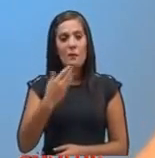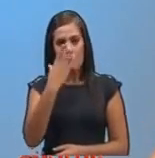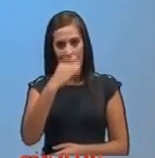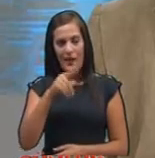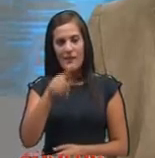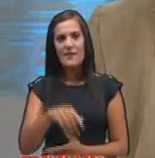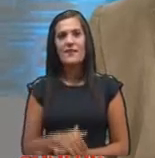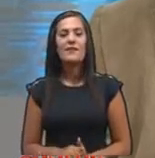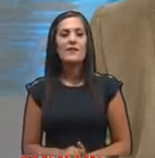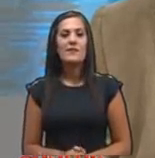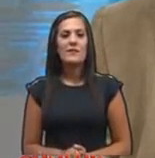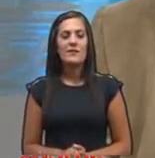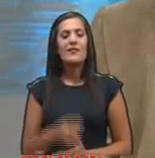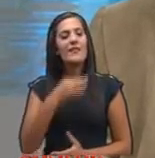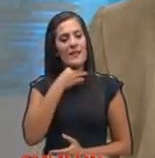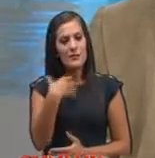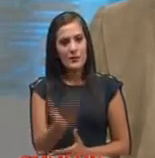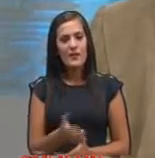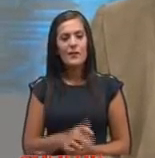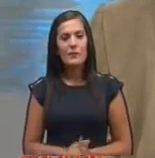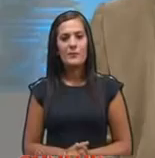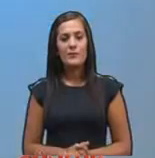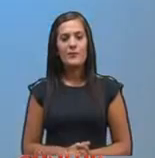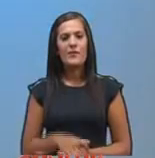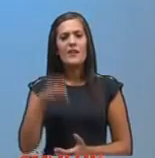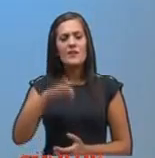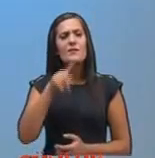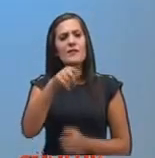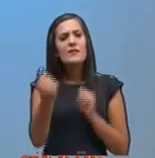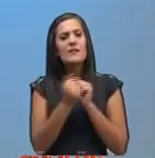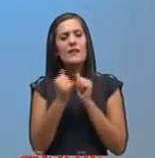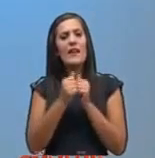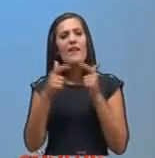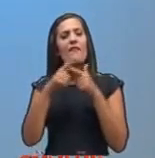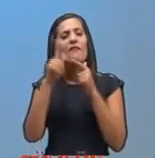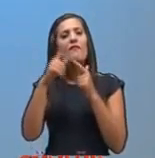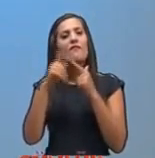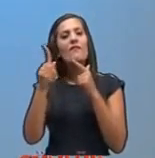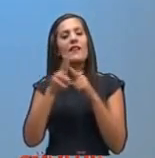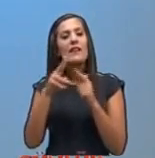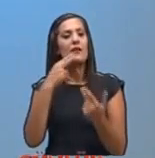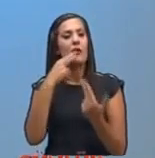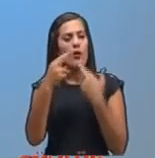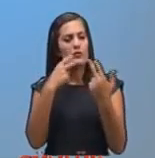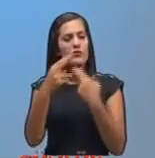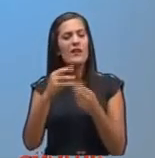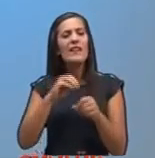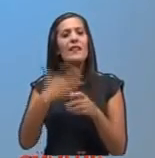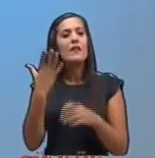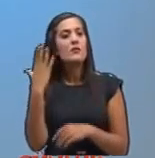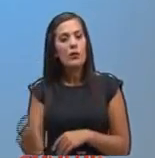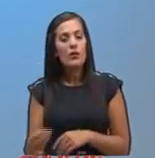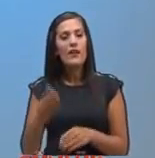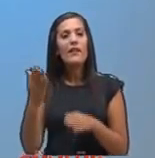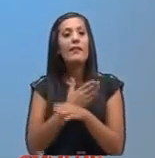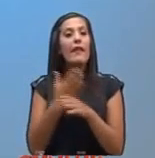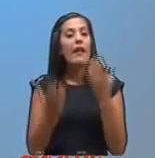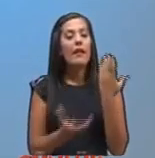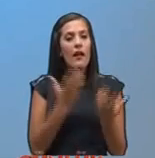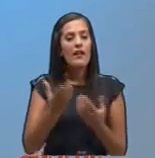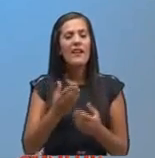sunuculuk değil. Teşekkür ediyorum. Şimdi sizinle fıtık konuşacağız. Nasıl oluşur, evet, neden